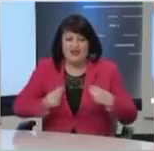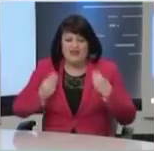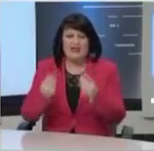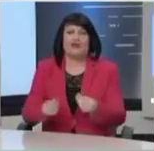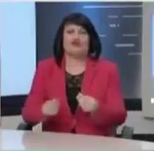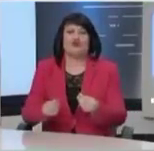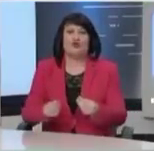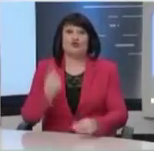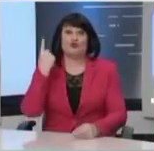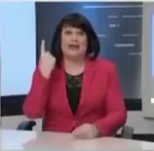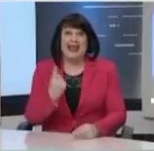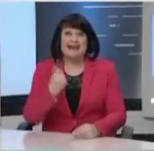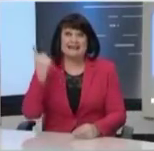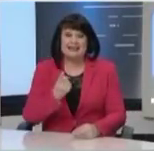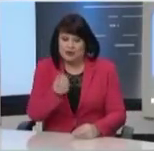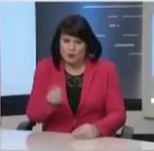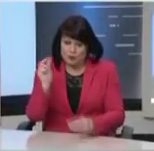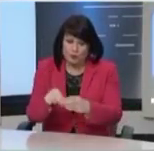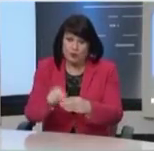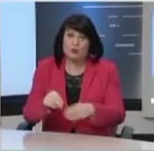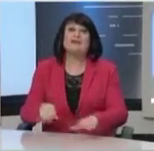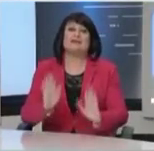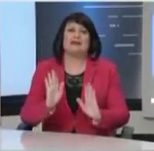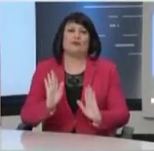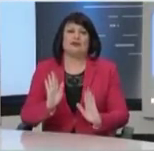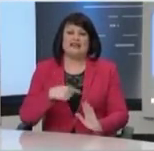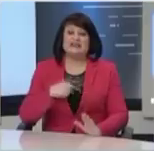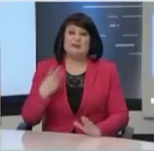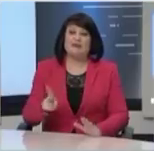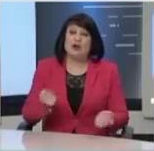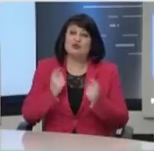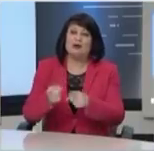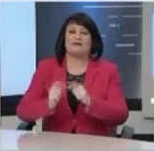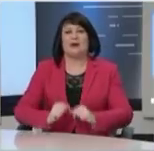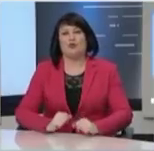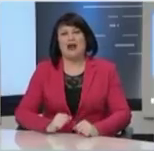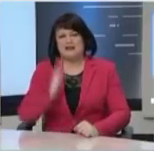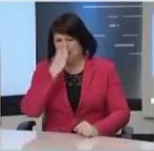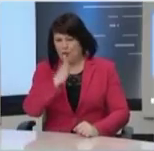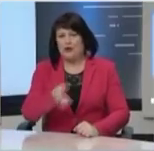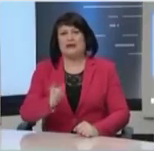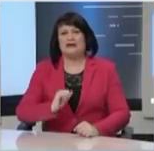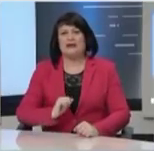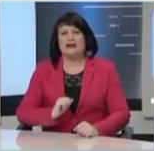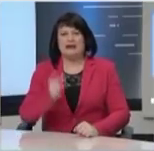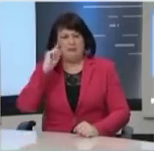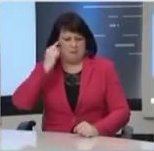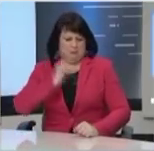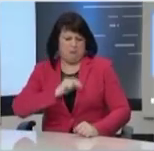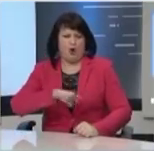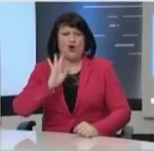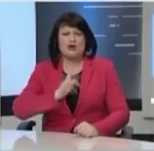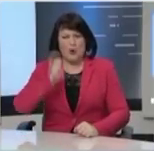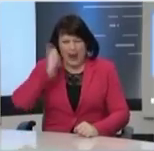δώσει ούτε 1% παραπάνω από αυτή τη στάση που κρατάτε. Την υποκριτική, την καιροσκοπική,